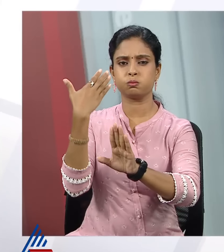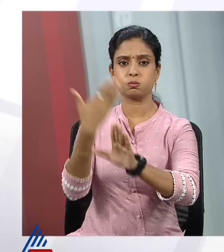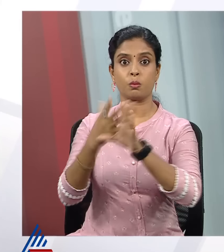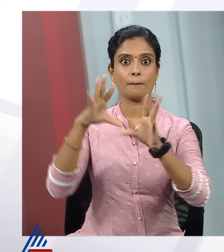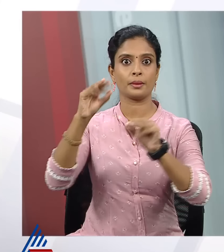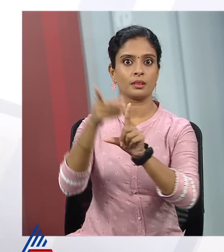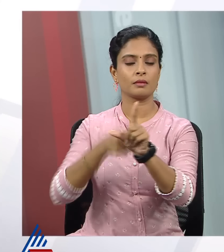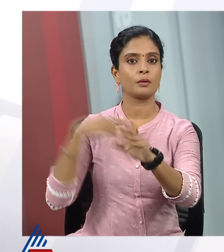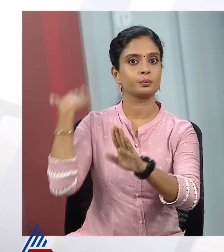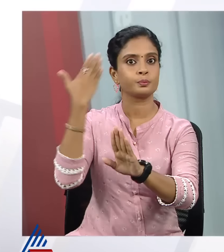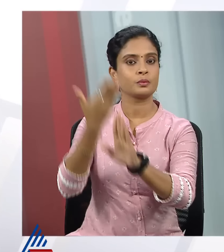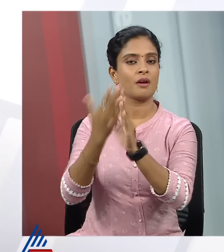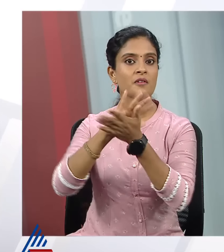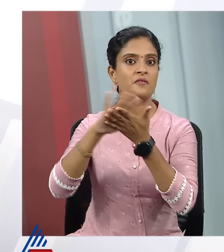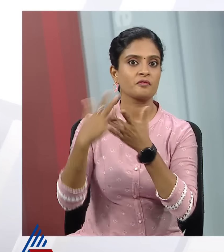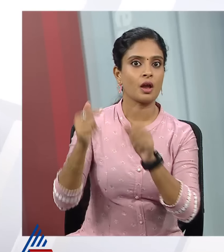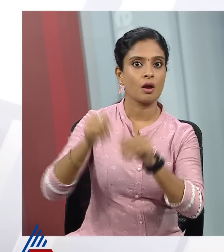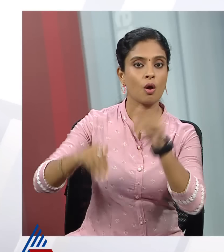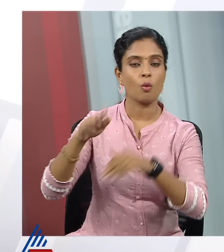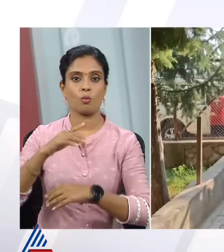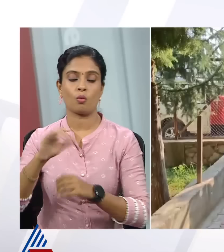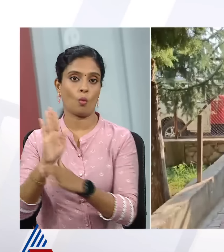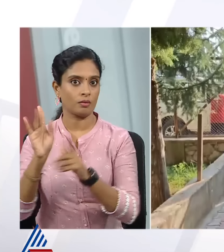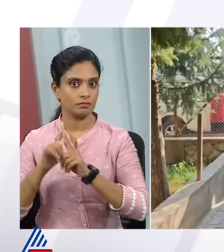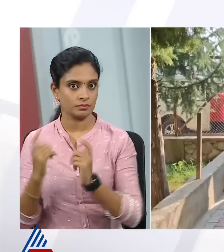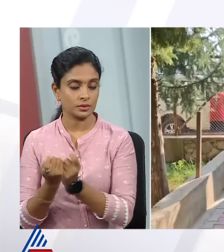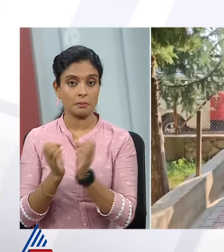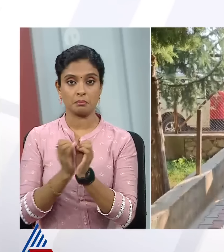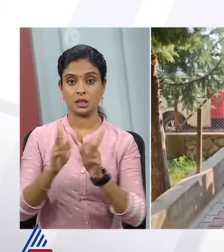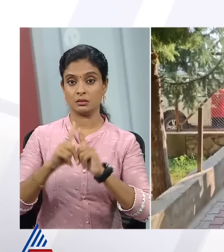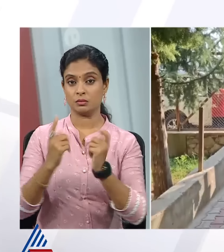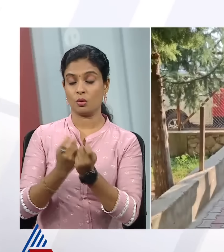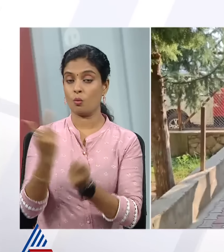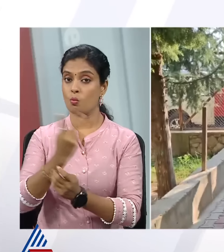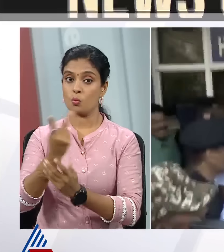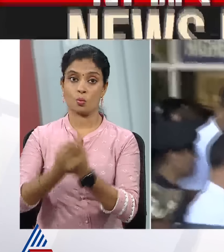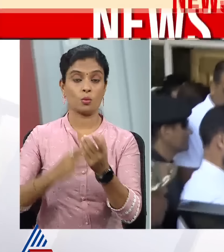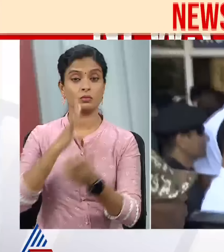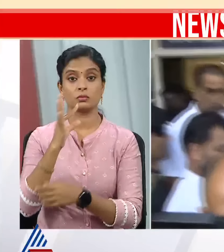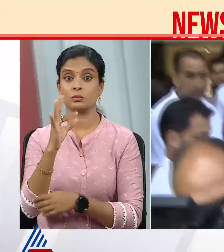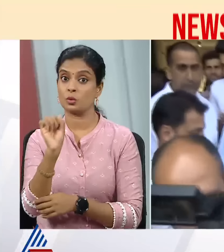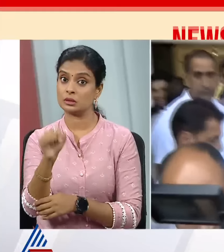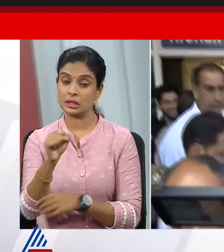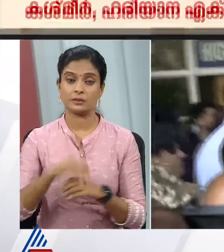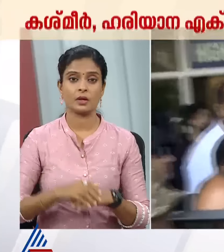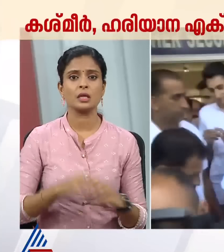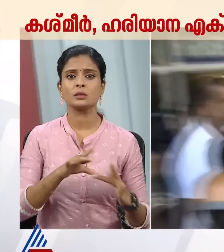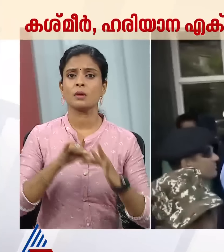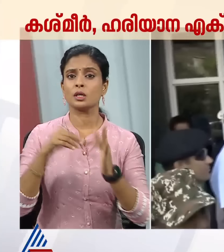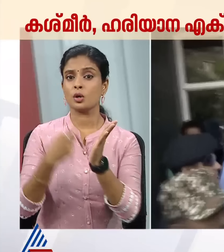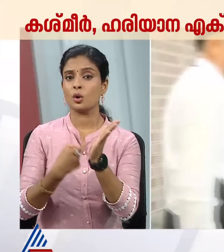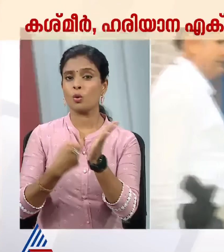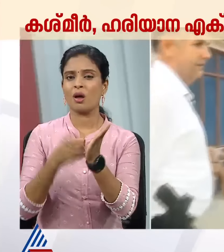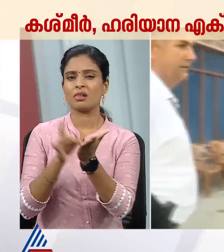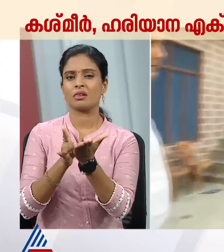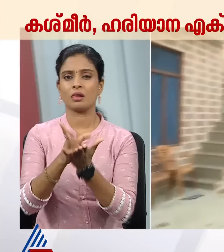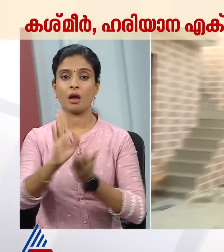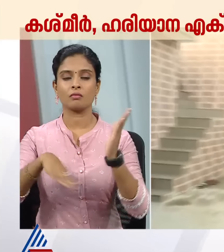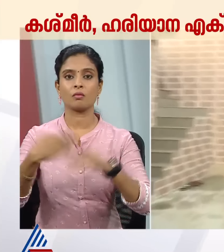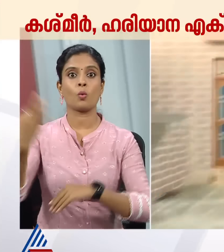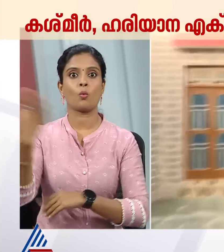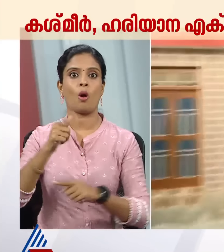ഫലം കോൺഗ്രസിനും ബിജെപിക്കുമൊക്കെ ഒരുപോലെ നിർണായകമാണ്. പ്രത്യേക അധികാരങ്ങൾ നൽകിയിരുന്ന Article 370 റദ്ദാക്കിയ ശേഷമുള്ള ഒരു തെരഞ്ഞെടുപ്പാണിത്.